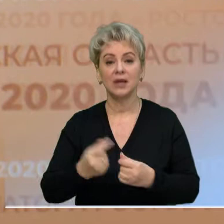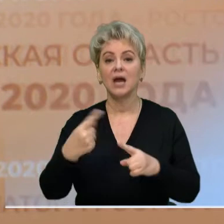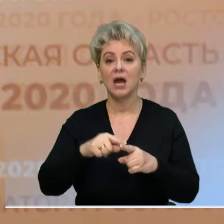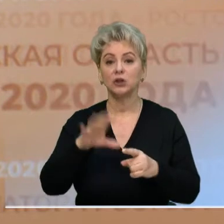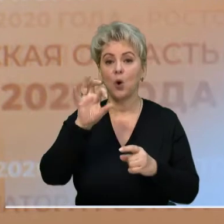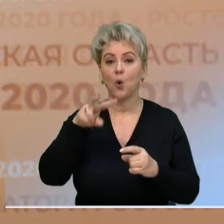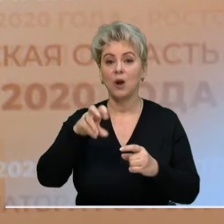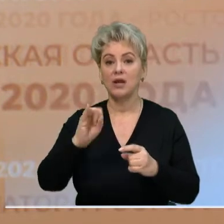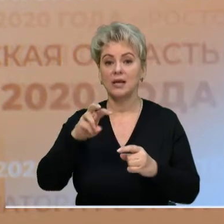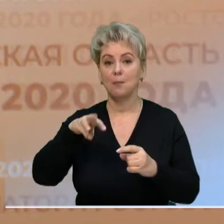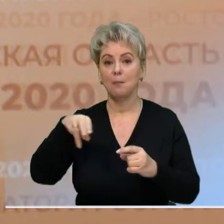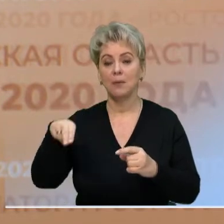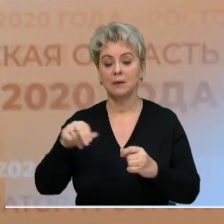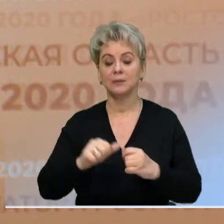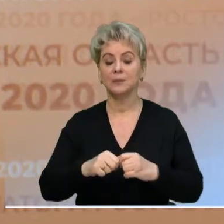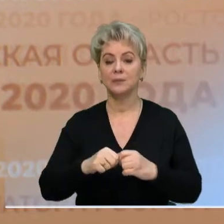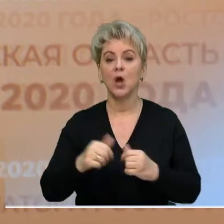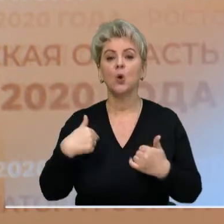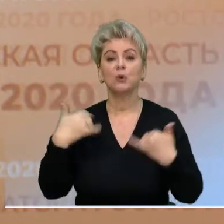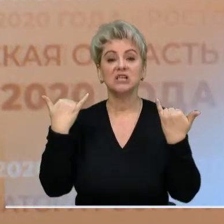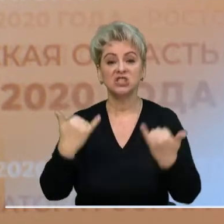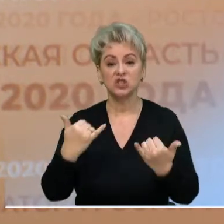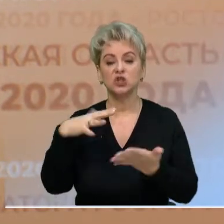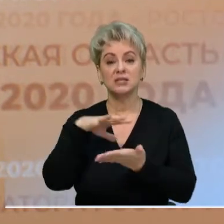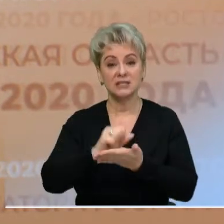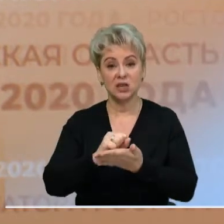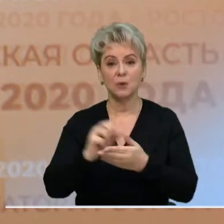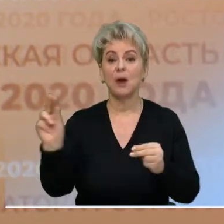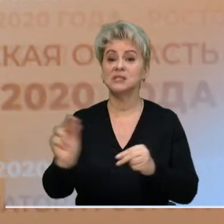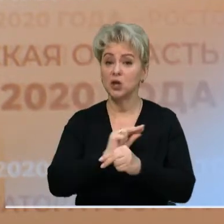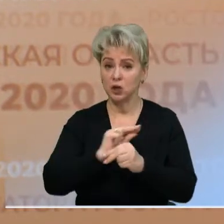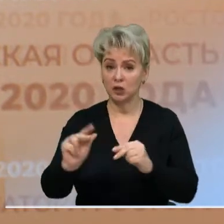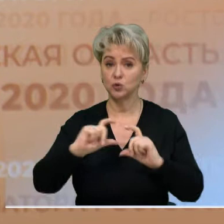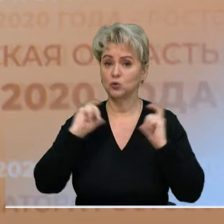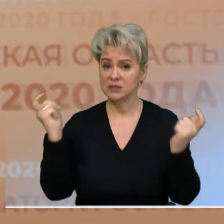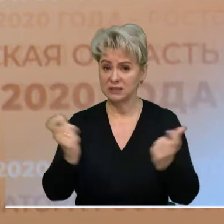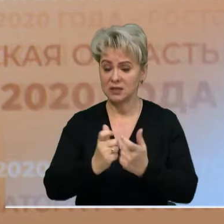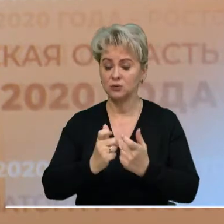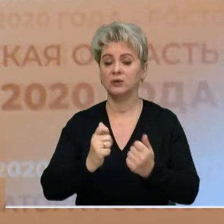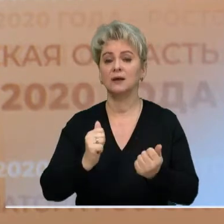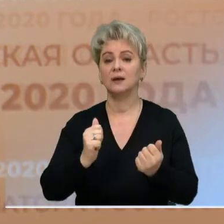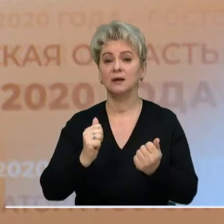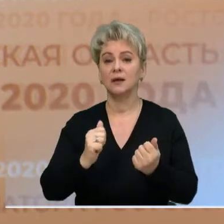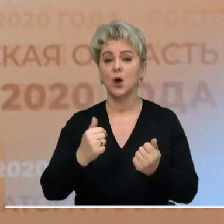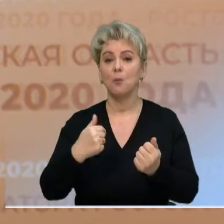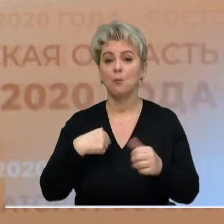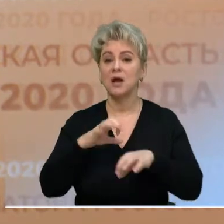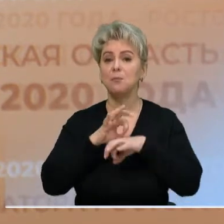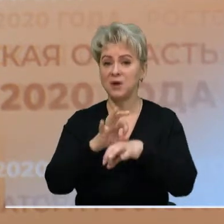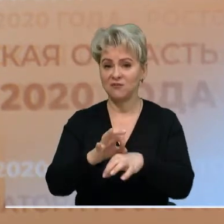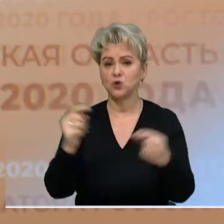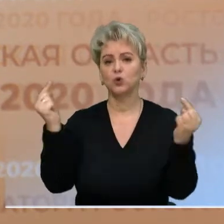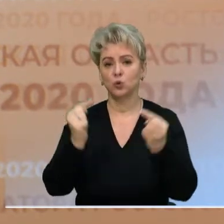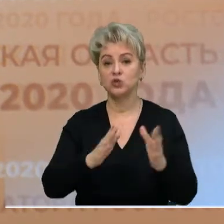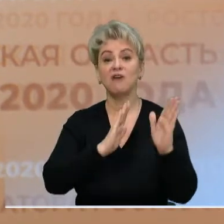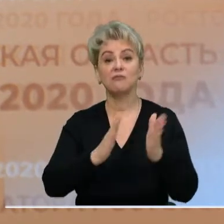Это Олимп. Мы сейчас занимаемся его реконструкцией. Мы приведем его точно